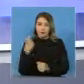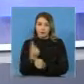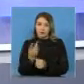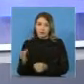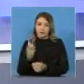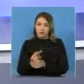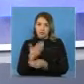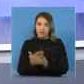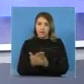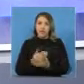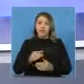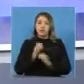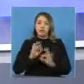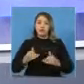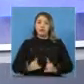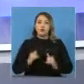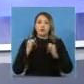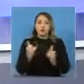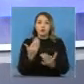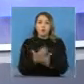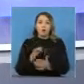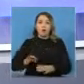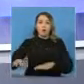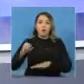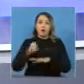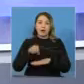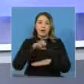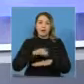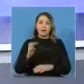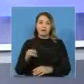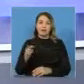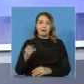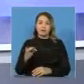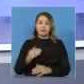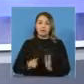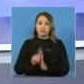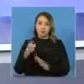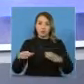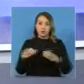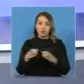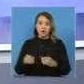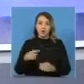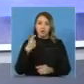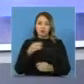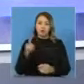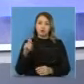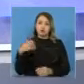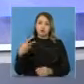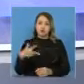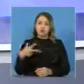аға буын өкілдеріне ерекше құрмет көрсетілді. Облыс әкімінің орынбасары Мейрамбек Шермағанбет бастаған топ 103 жастағы